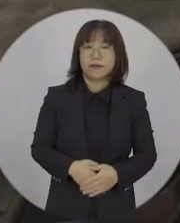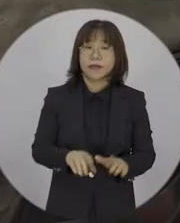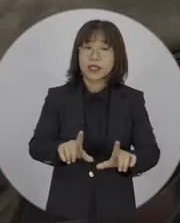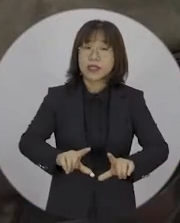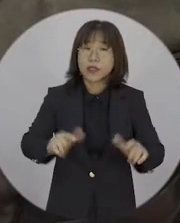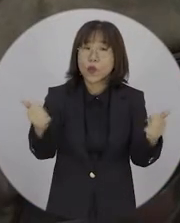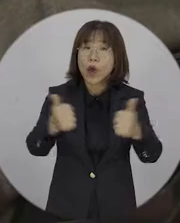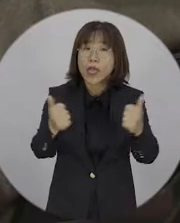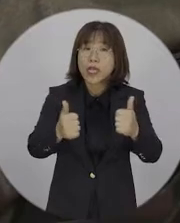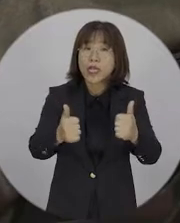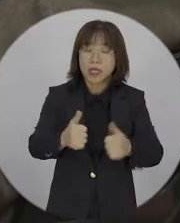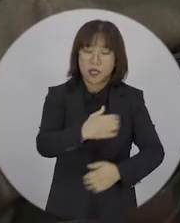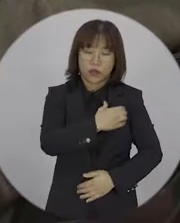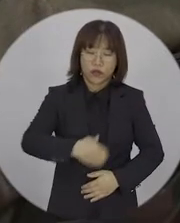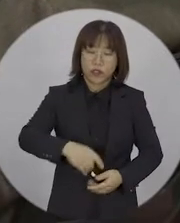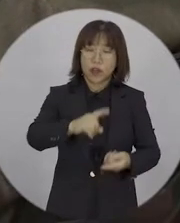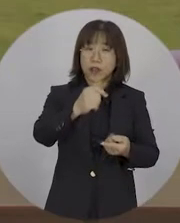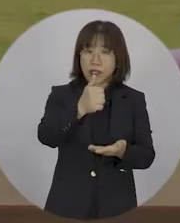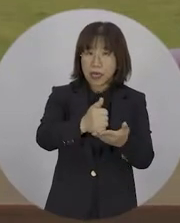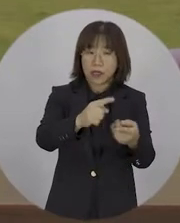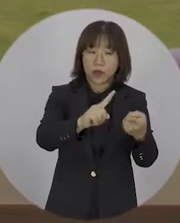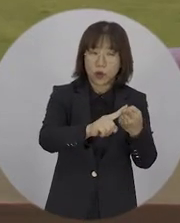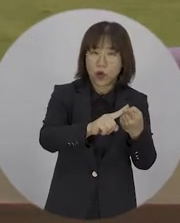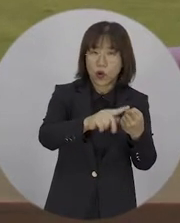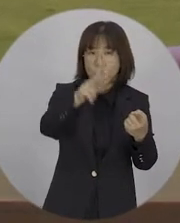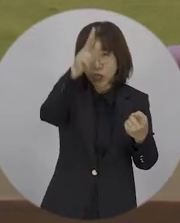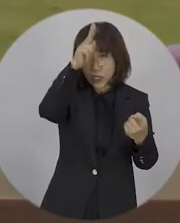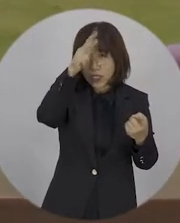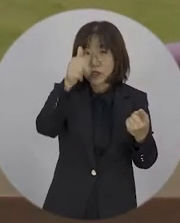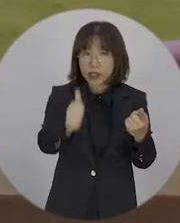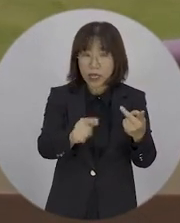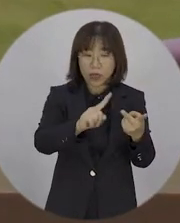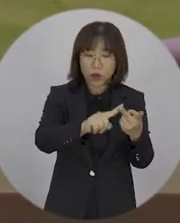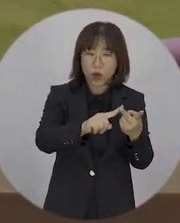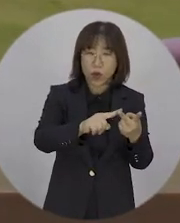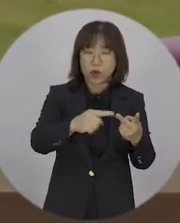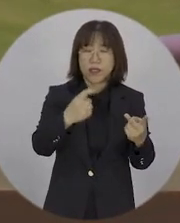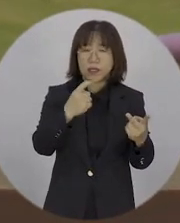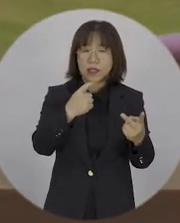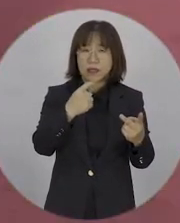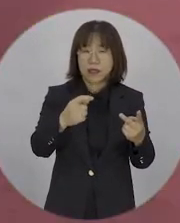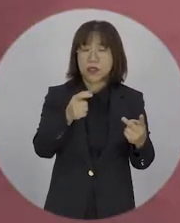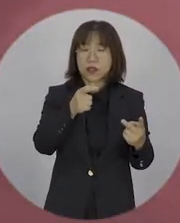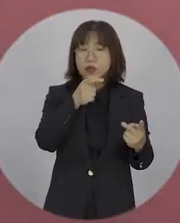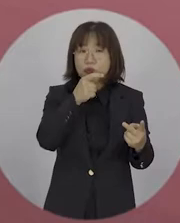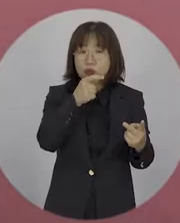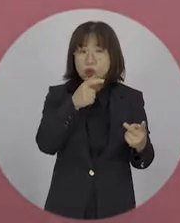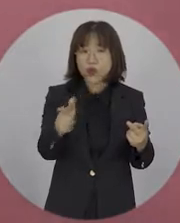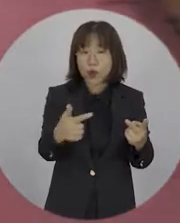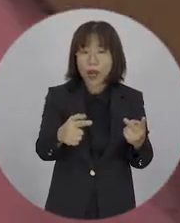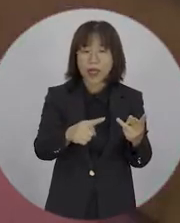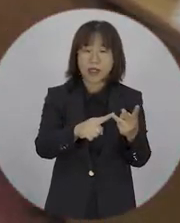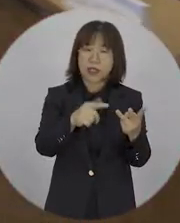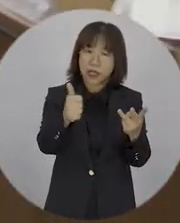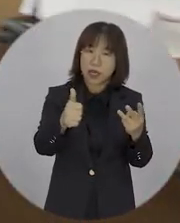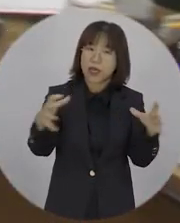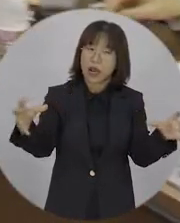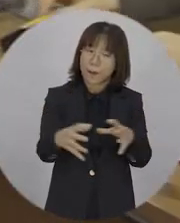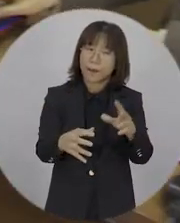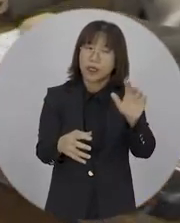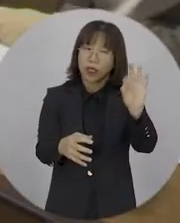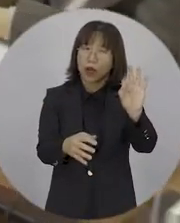이날 회의에는 노현송 구청장 을 비롯해 강서경찰서 장 강서소방서 장 등 10여 명이 참석했습니다